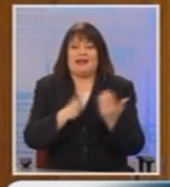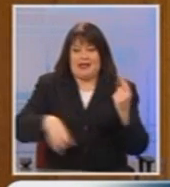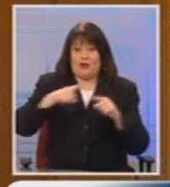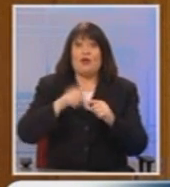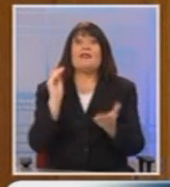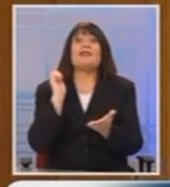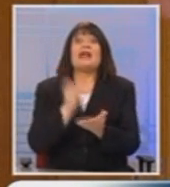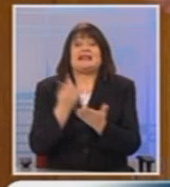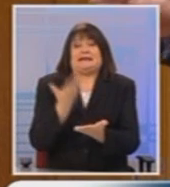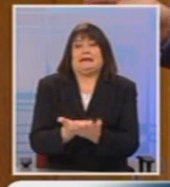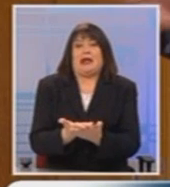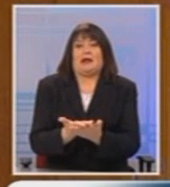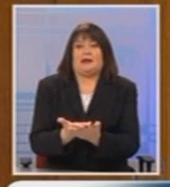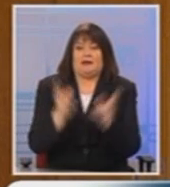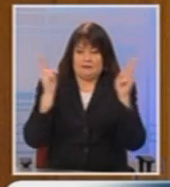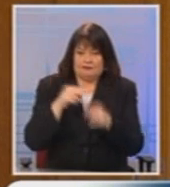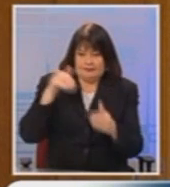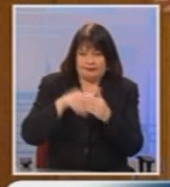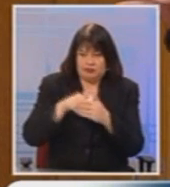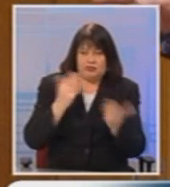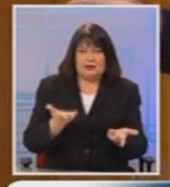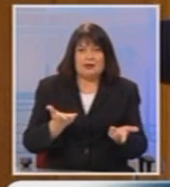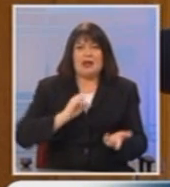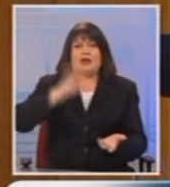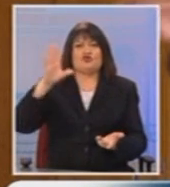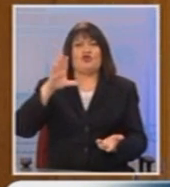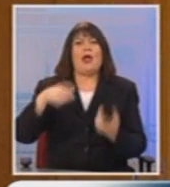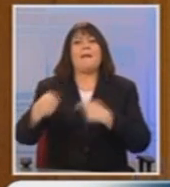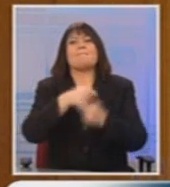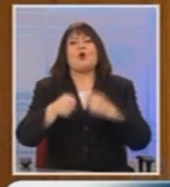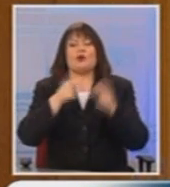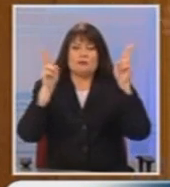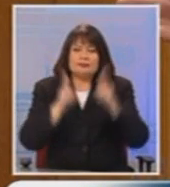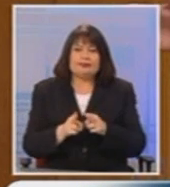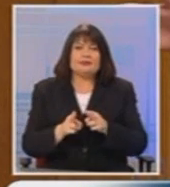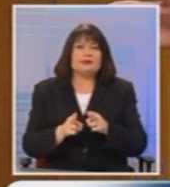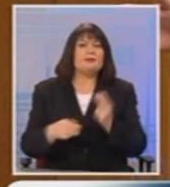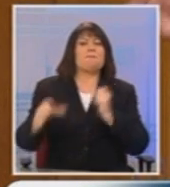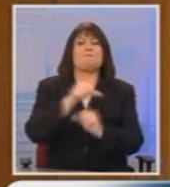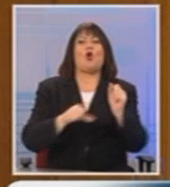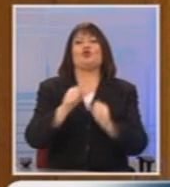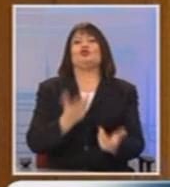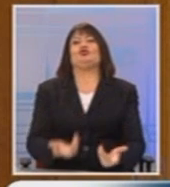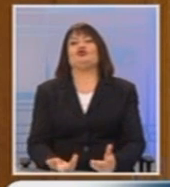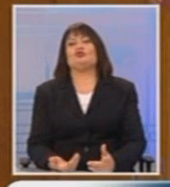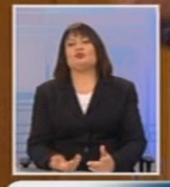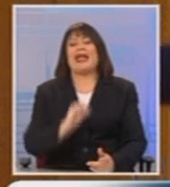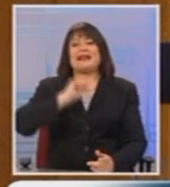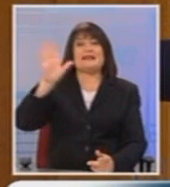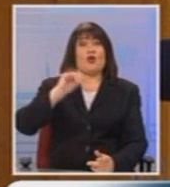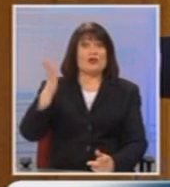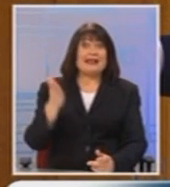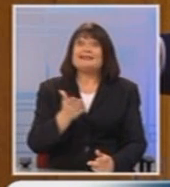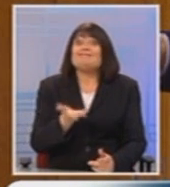εσωτερικής ζήτησης, η μείωση των μη διεθνώς εμπορεύσιμων τομέων δεν θα αναπληρωθεί από τον εξαγωγικό